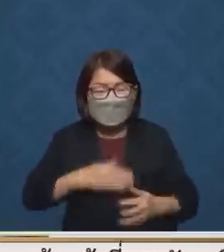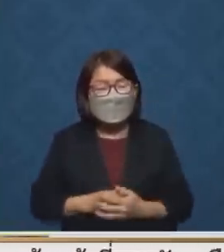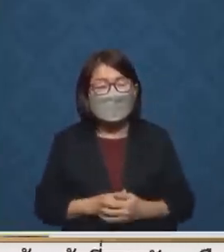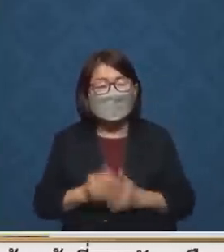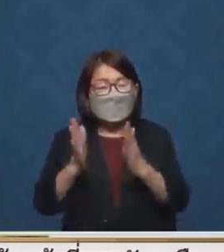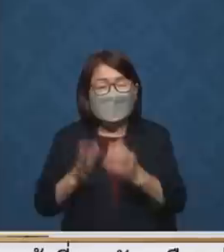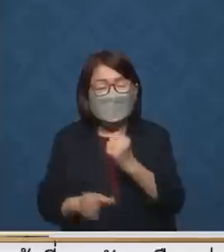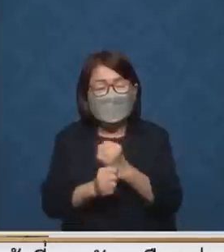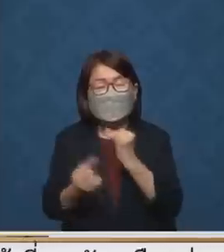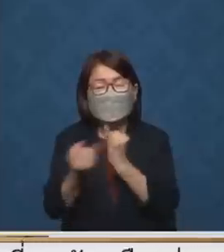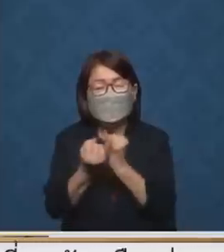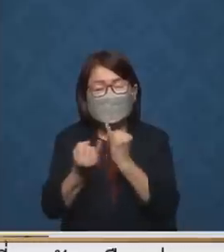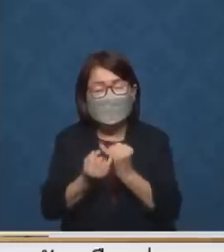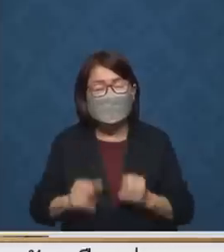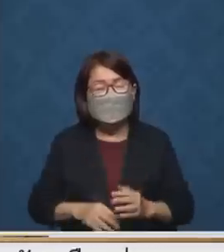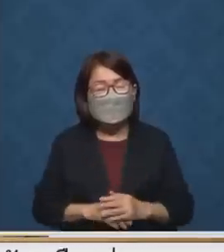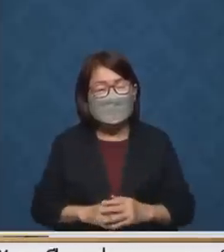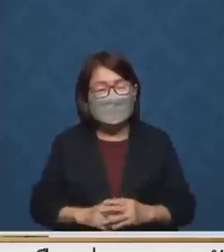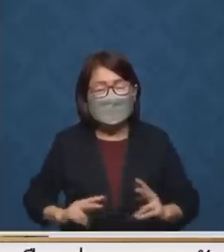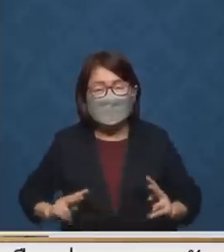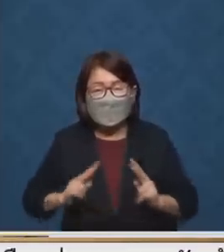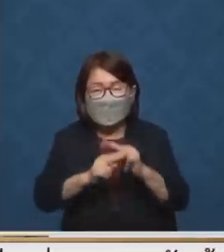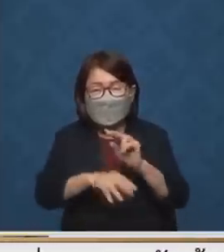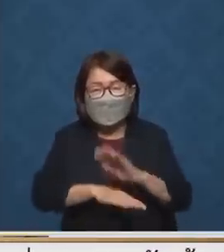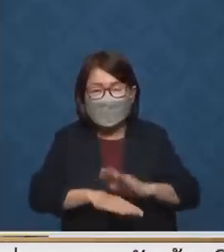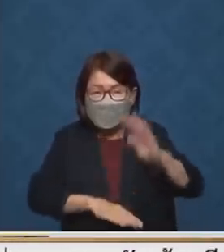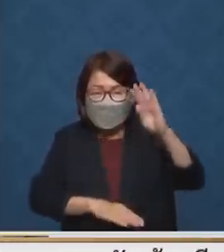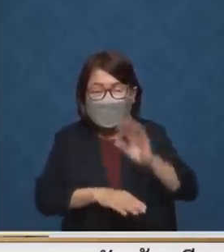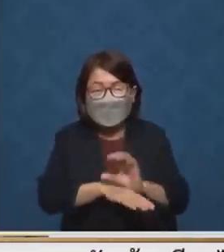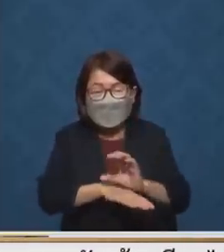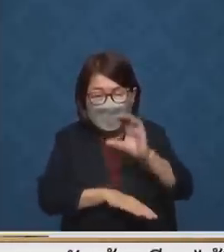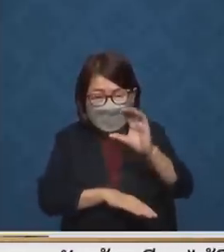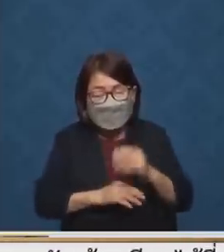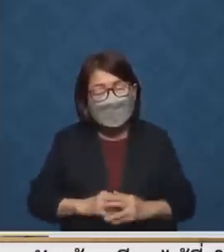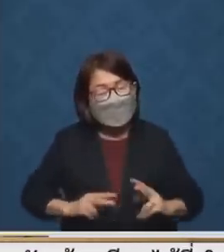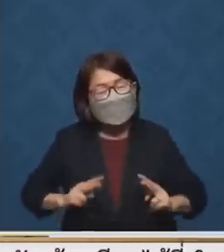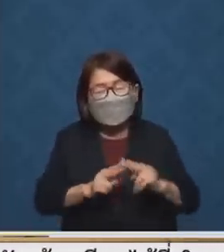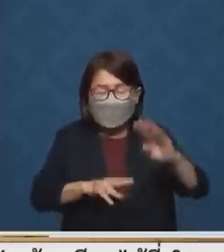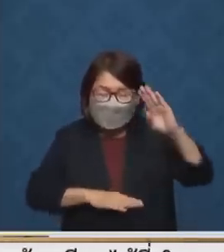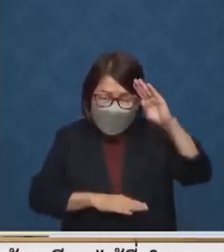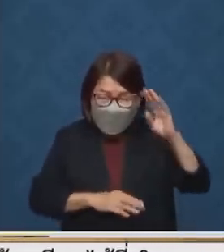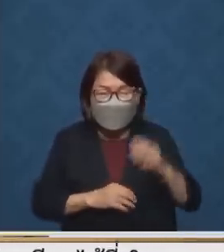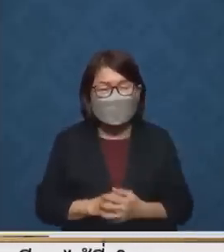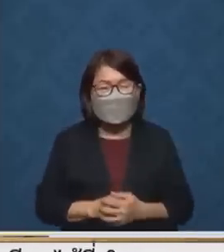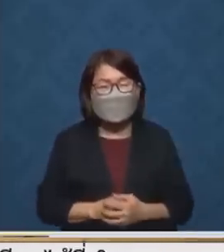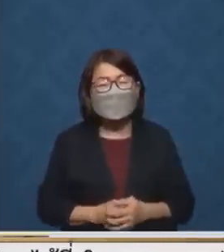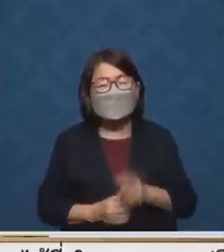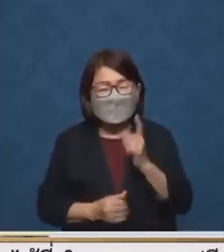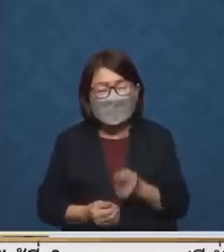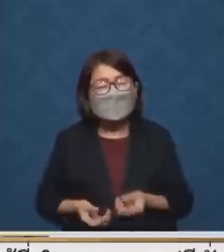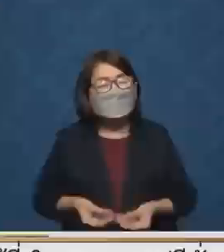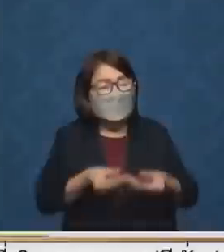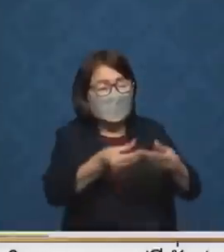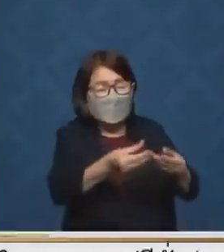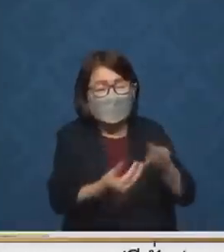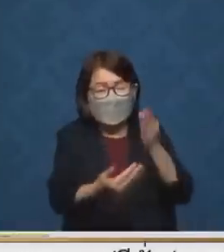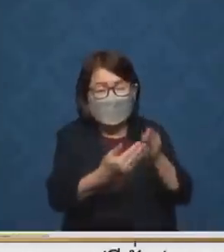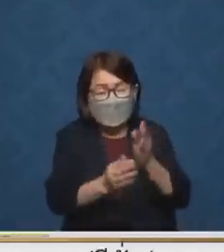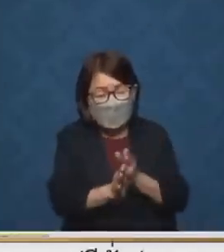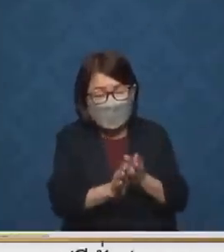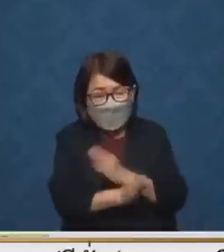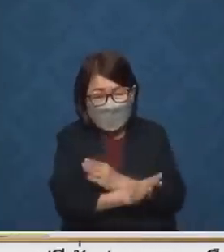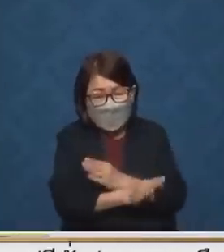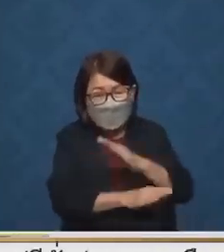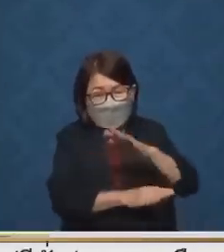ระสวงกระลาหวมลุกน้องคนสนิของท่านรายภพุนรันนี่เลยครัต้องรายงานขึ้นตรงก่อน 18 นาalesข